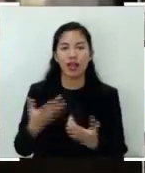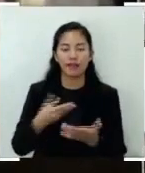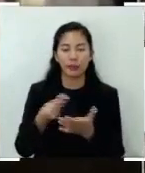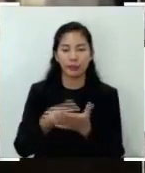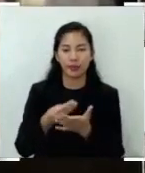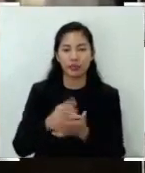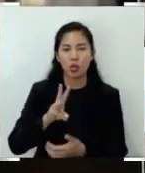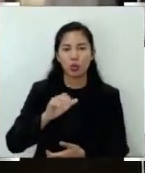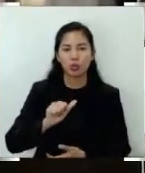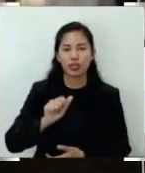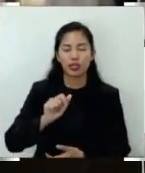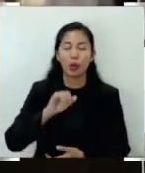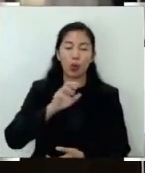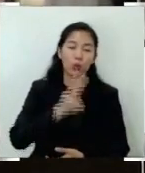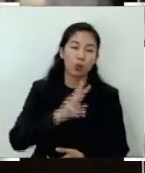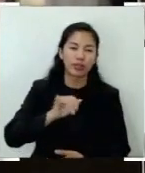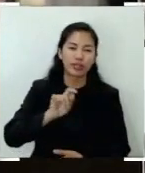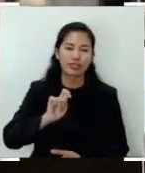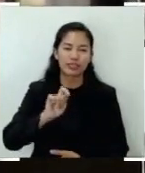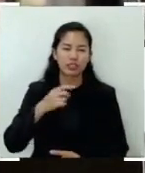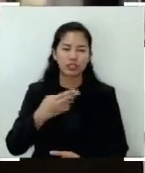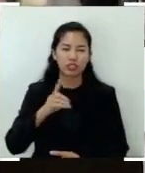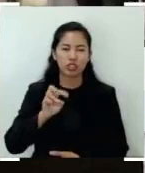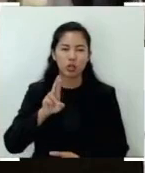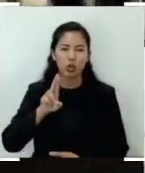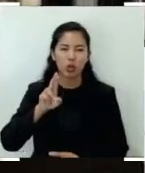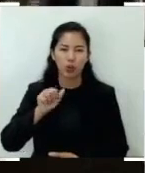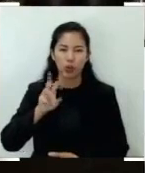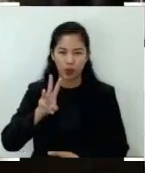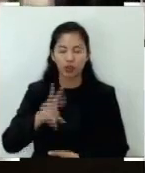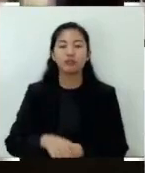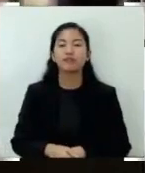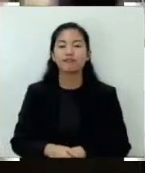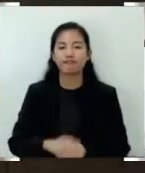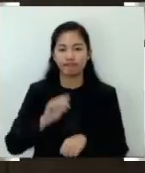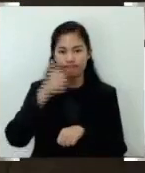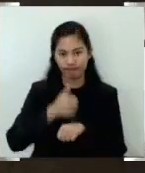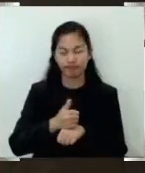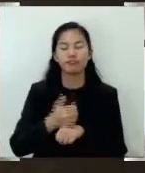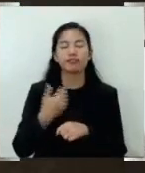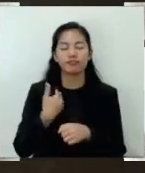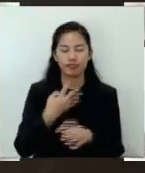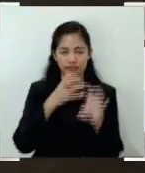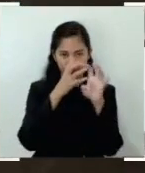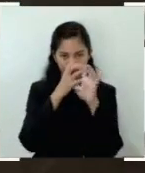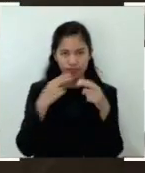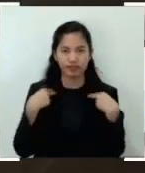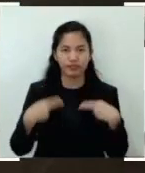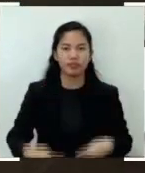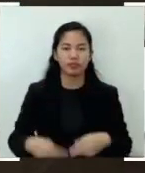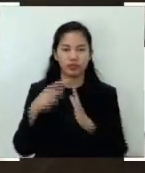ang mga bangko at financial institution na mahigpit na ipatupad ang minimum health protocols para sa kaligtasan ng kanilang mga tauhan